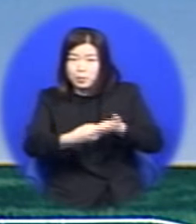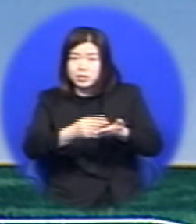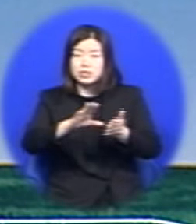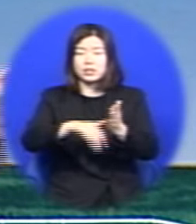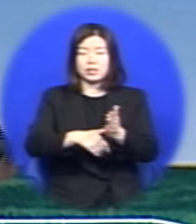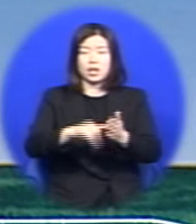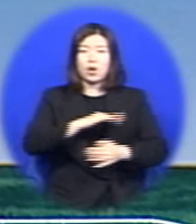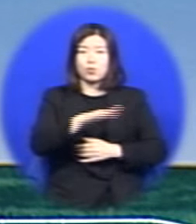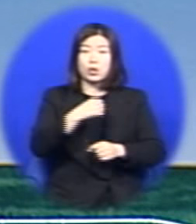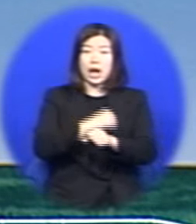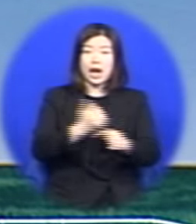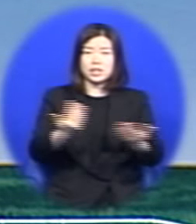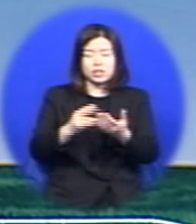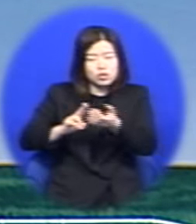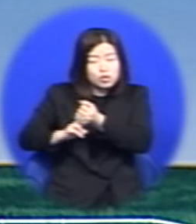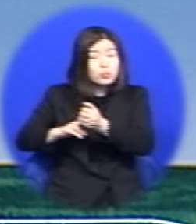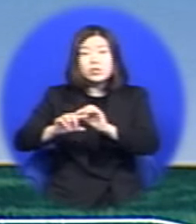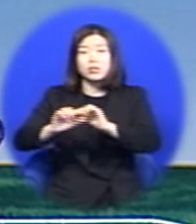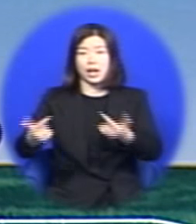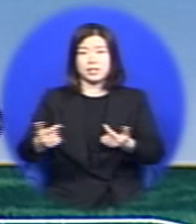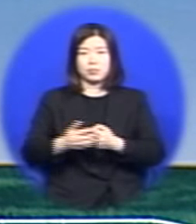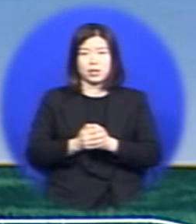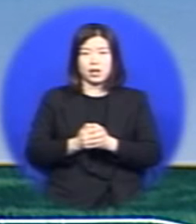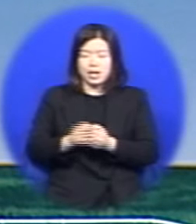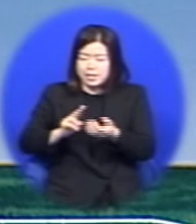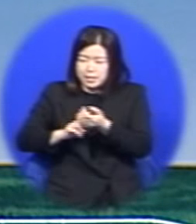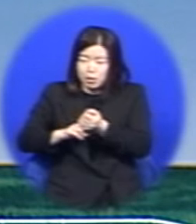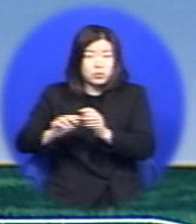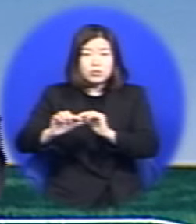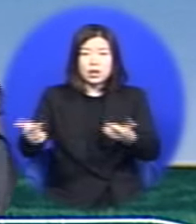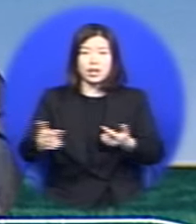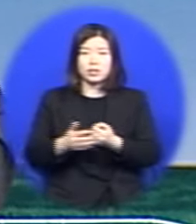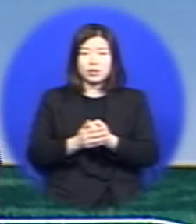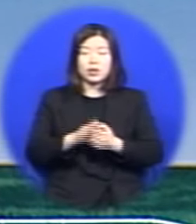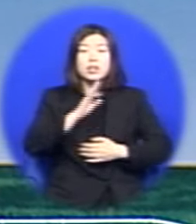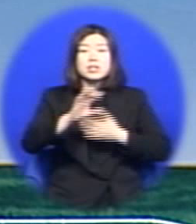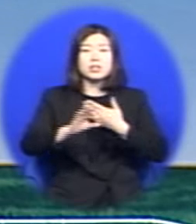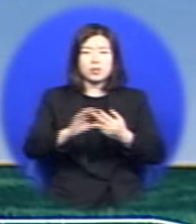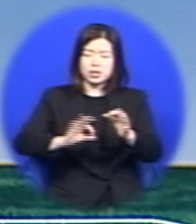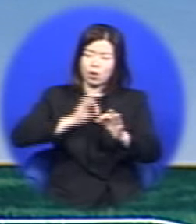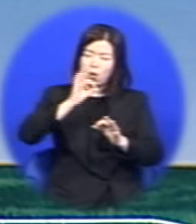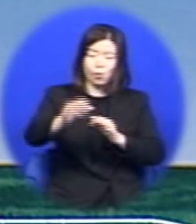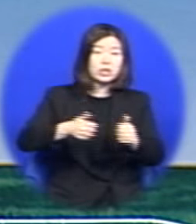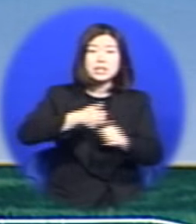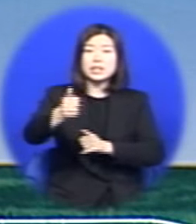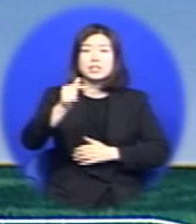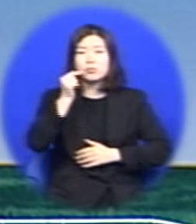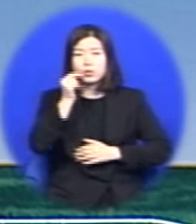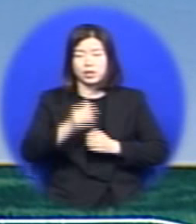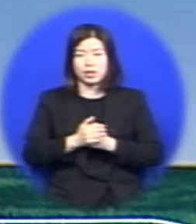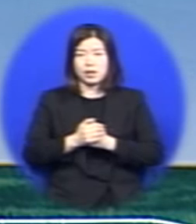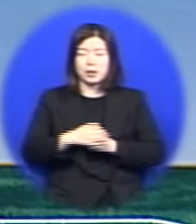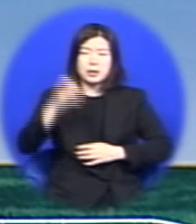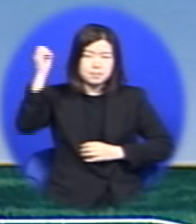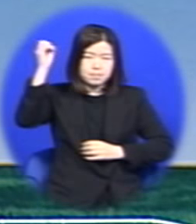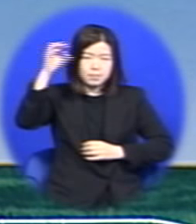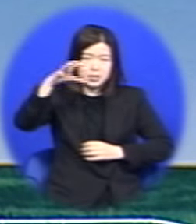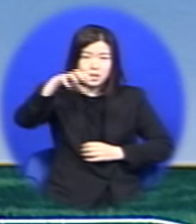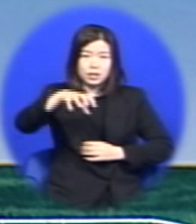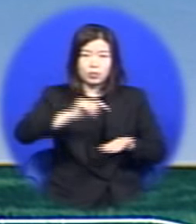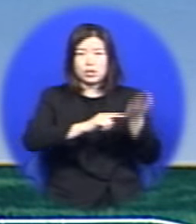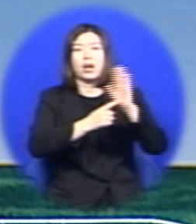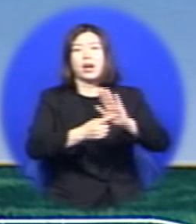일은 숨는 게 아닙니다. 감추는 게 아닙니다. 그러면 영원히 이기지 못합니다. 빛으로 나와야